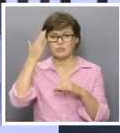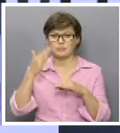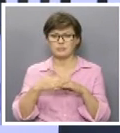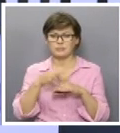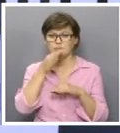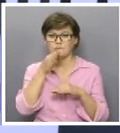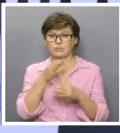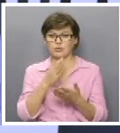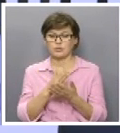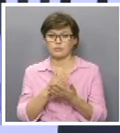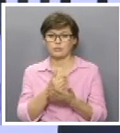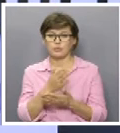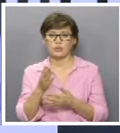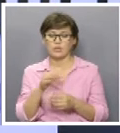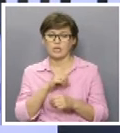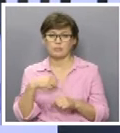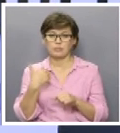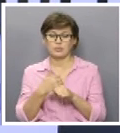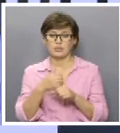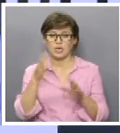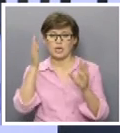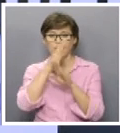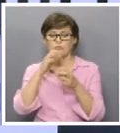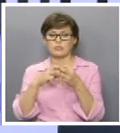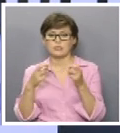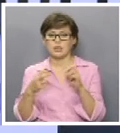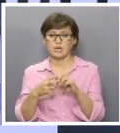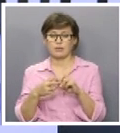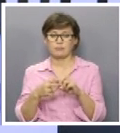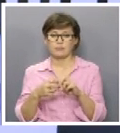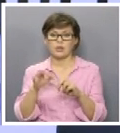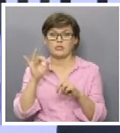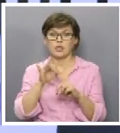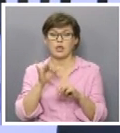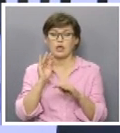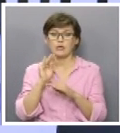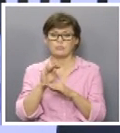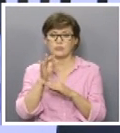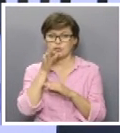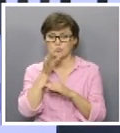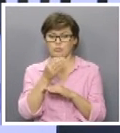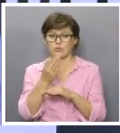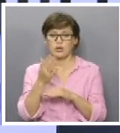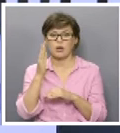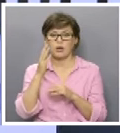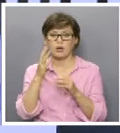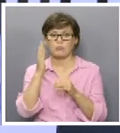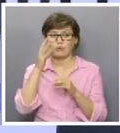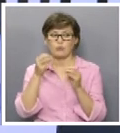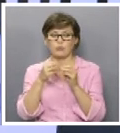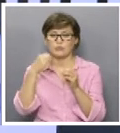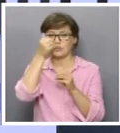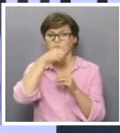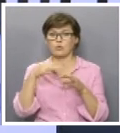әкімшілік үшін айтып өттік, бұл ең бастысы экологиялық мәселе деп. Тағы бір қосып кететін осы жерде алдағы 10 жылда көлік